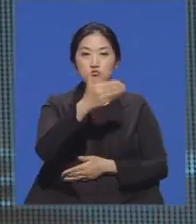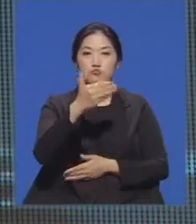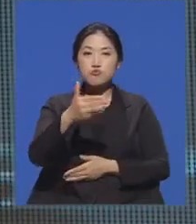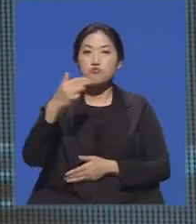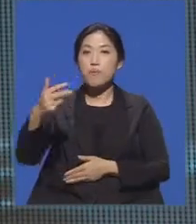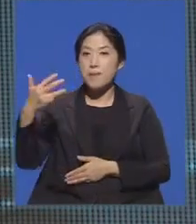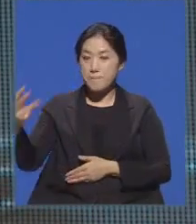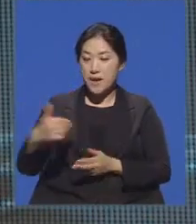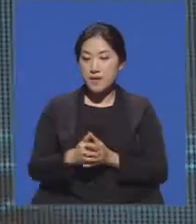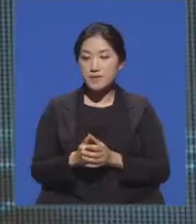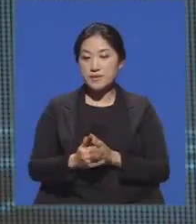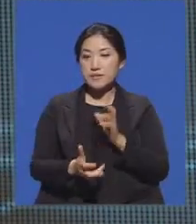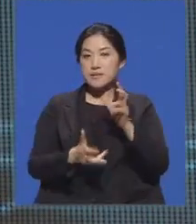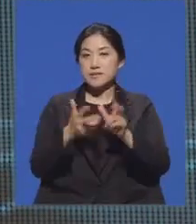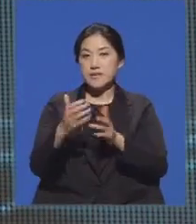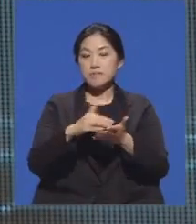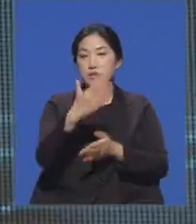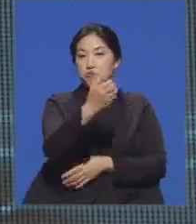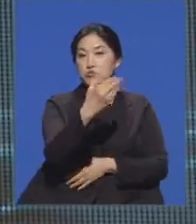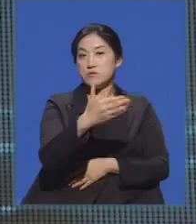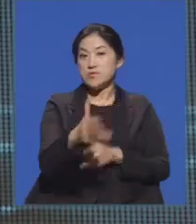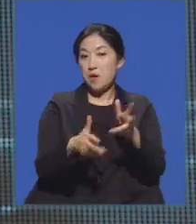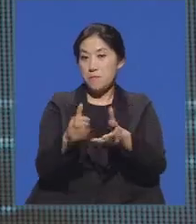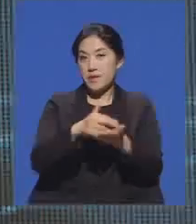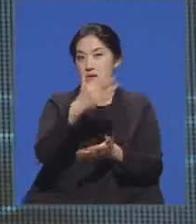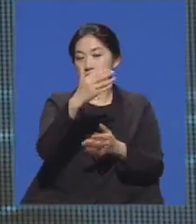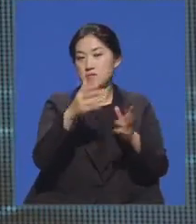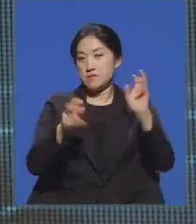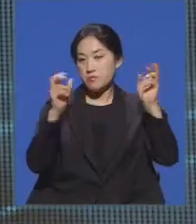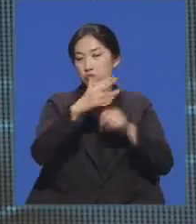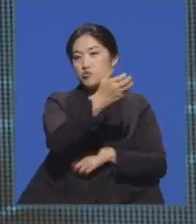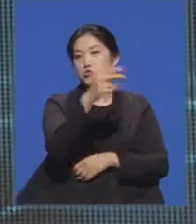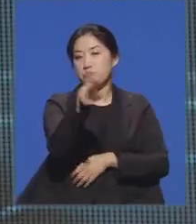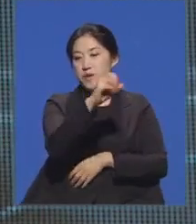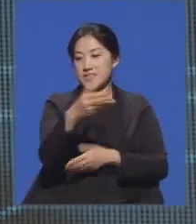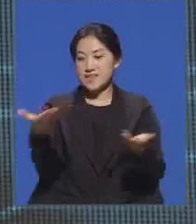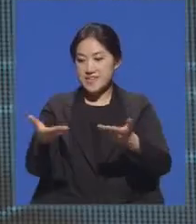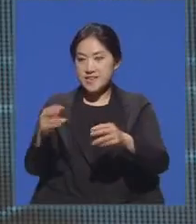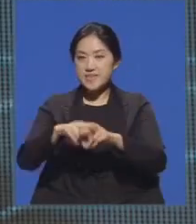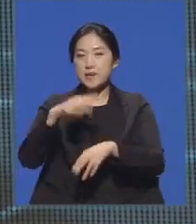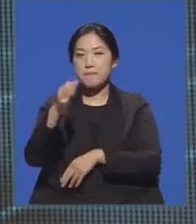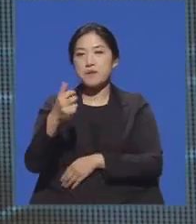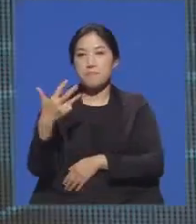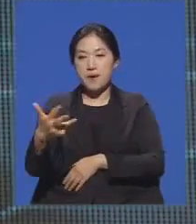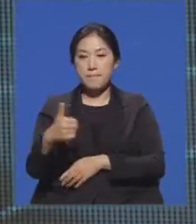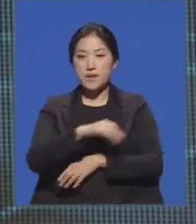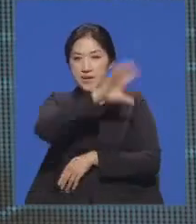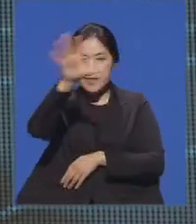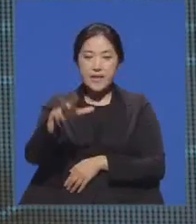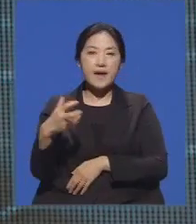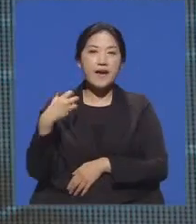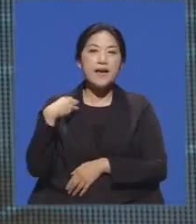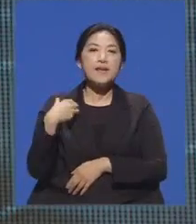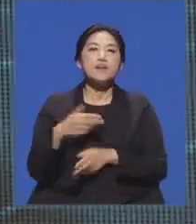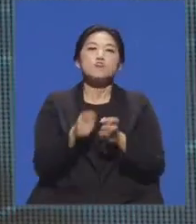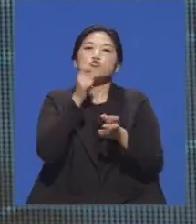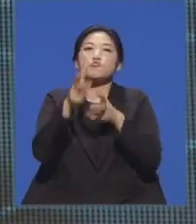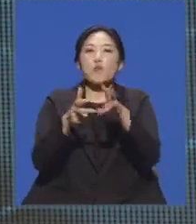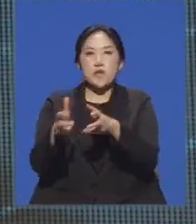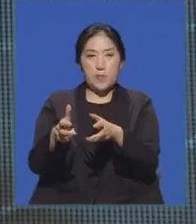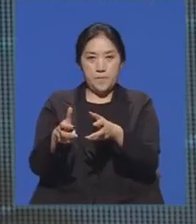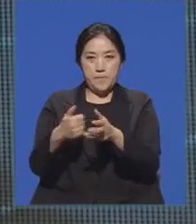하는데 사업체 수의 99%, 일자리 88%를 중소기업이 차지하고 있습니다.